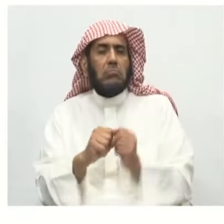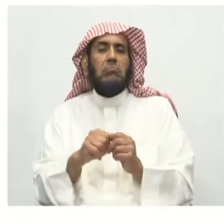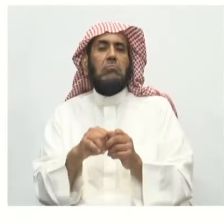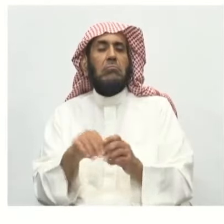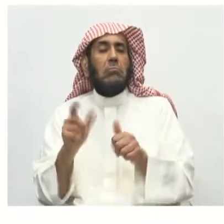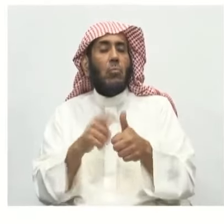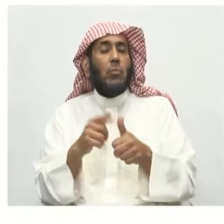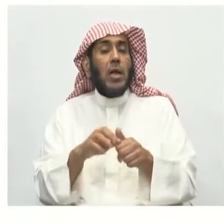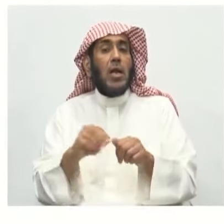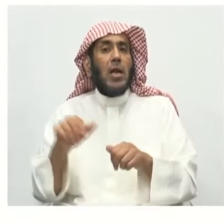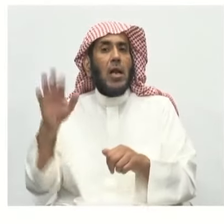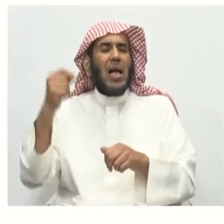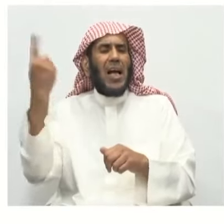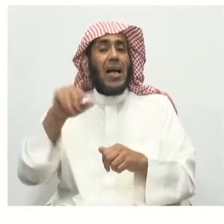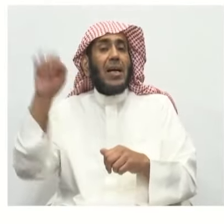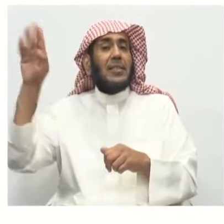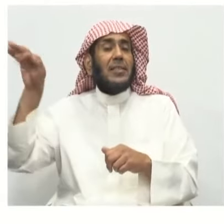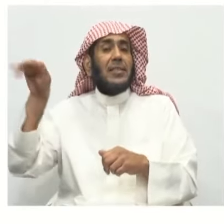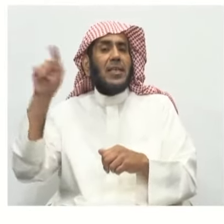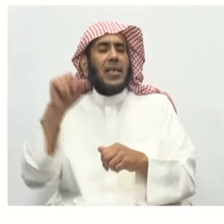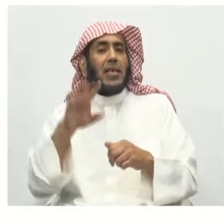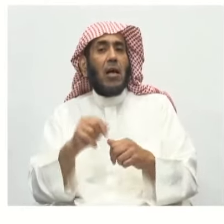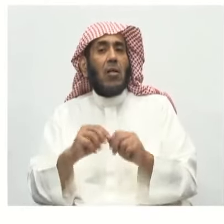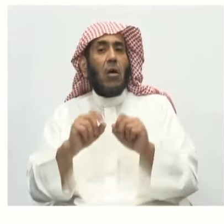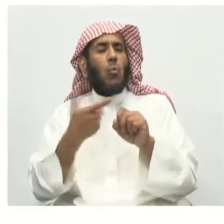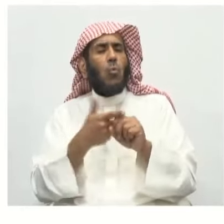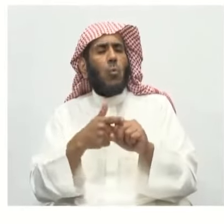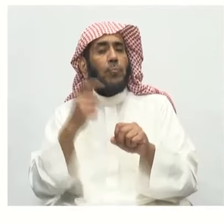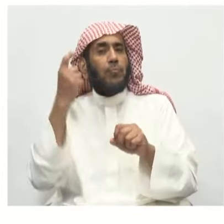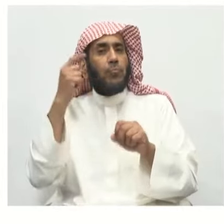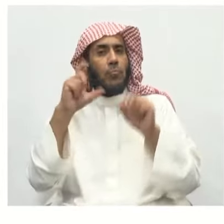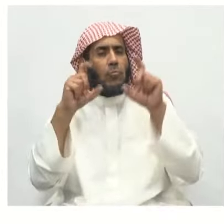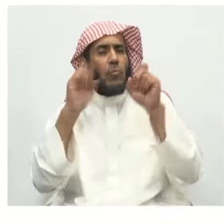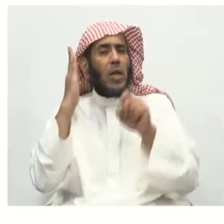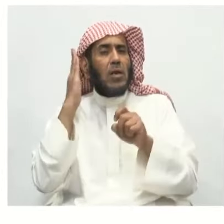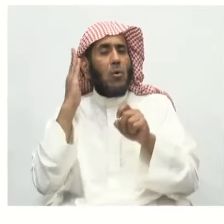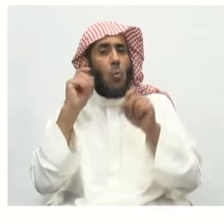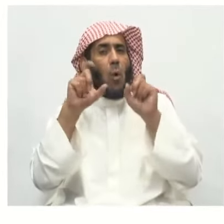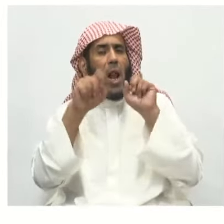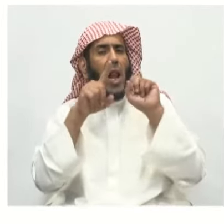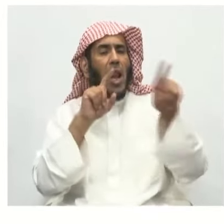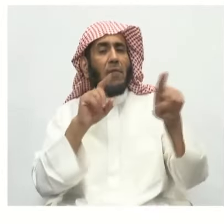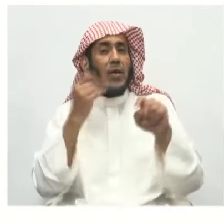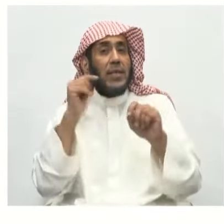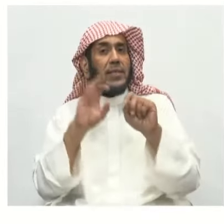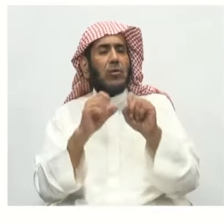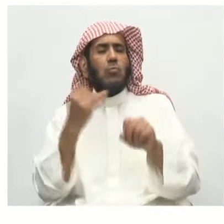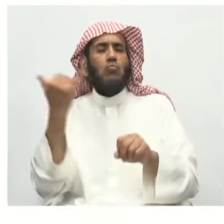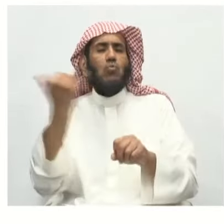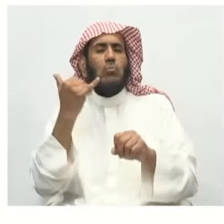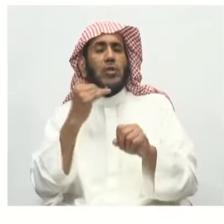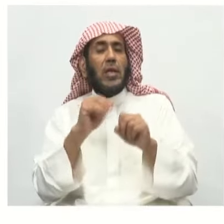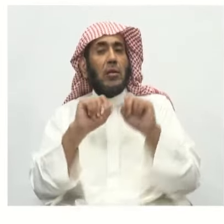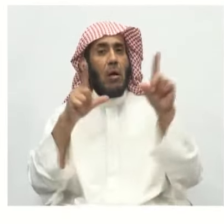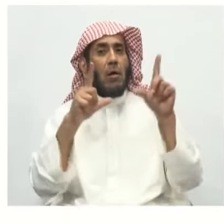والعرافه السحر هذا هو رابط الدرس الرقمي ابنائي وبناتي لمن اراد ان يتابع معنا